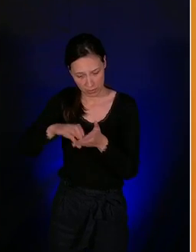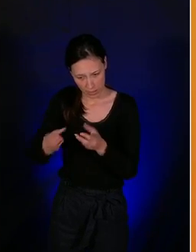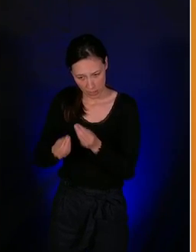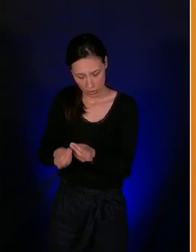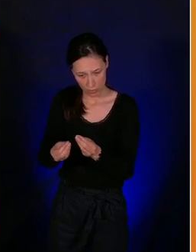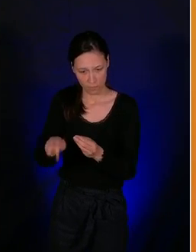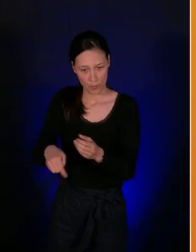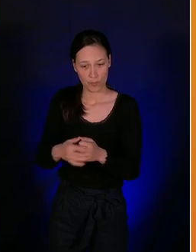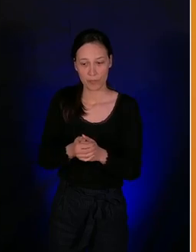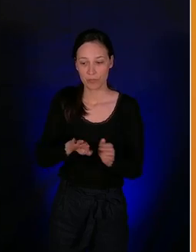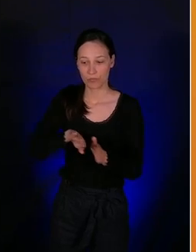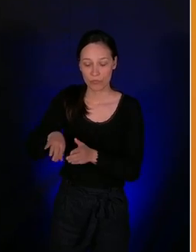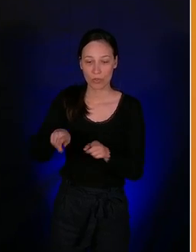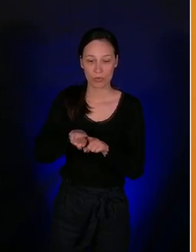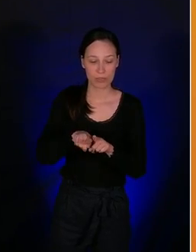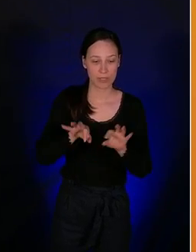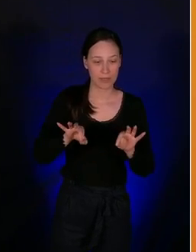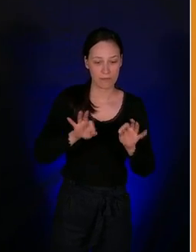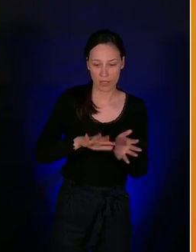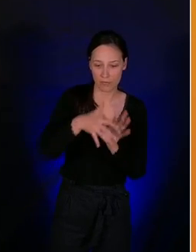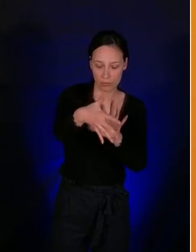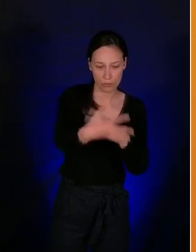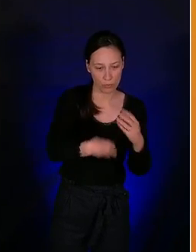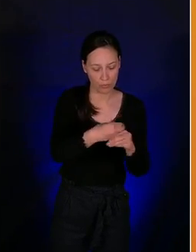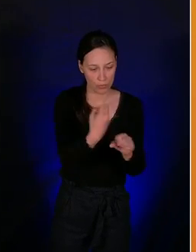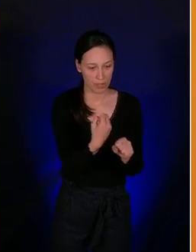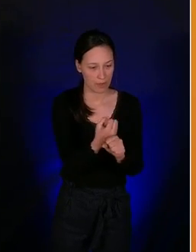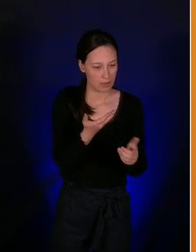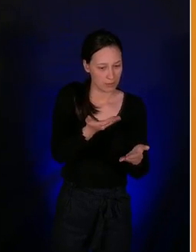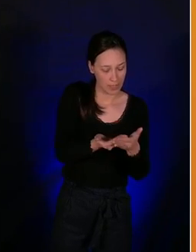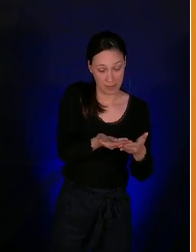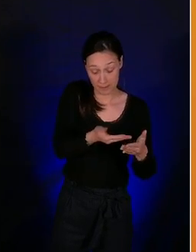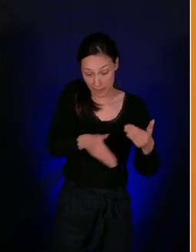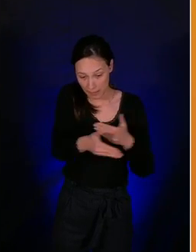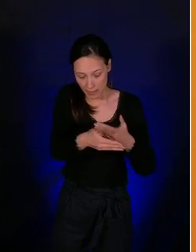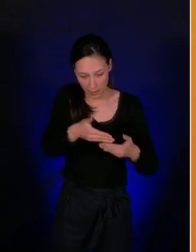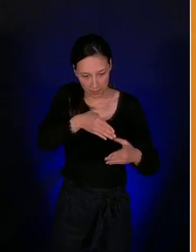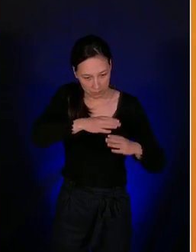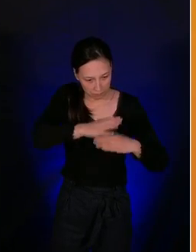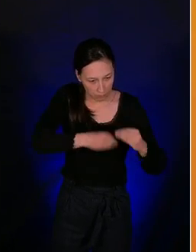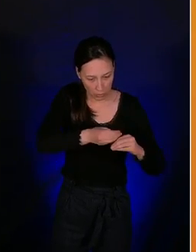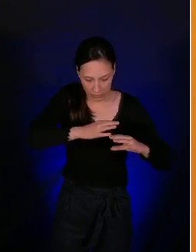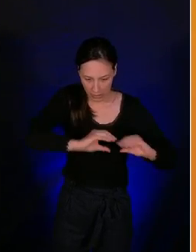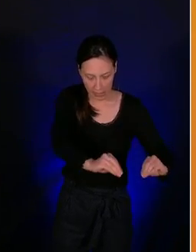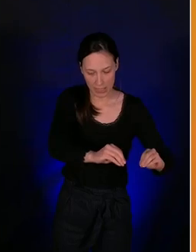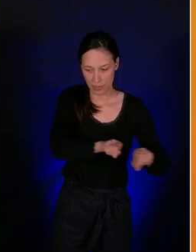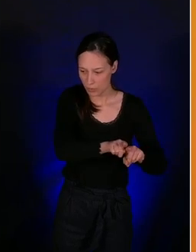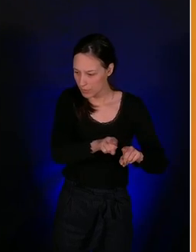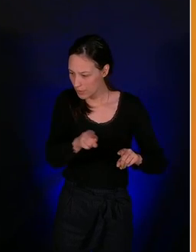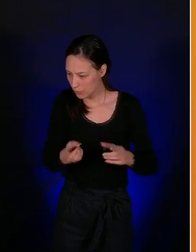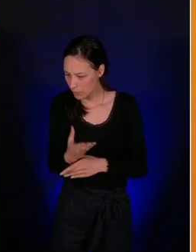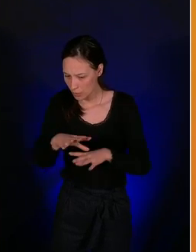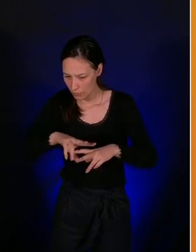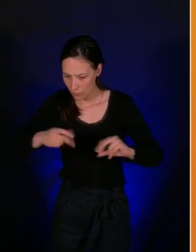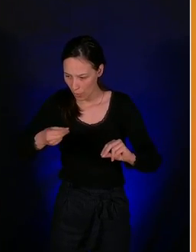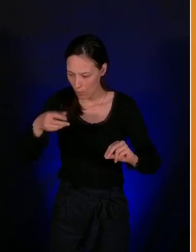travail, prendre en compte sa réalité, sa transformation, ses mutations et les nouvelles formes d'exploitation, tout en réaffirmant que la